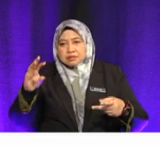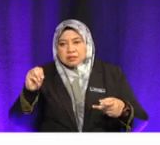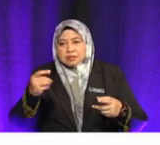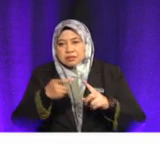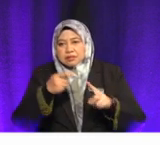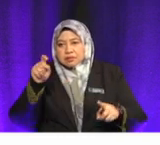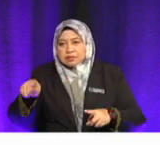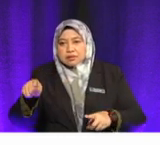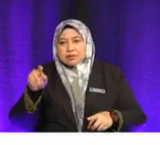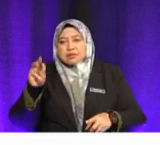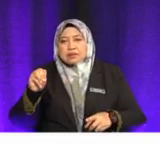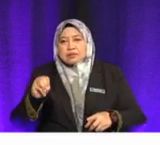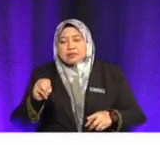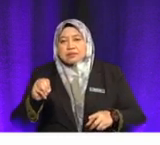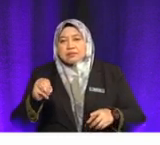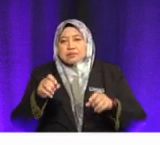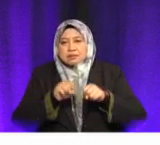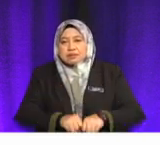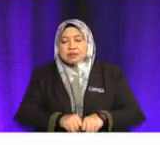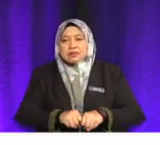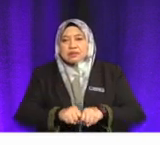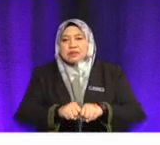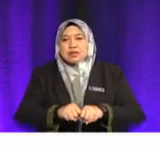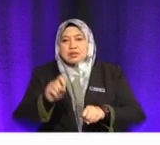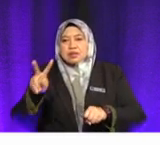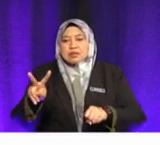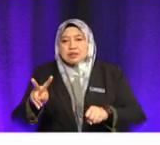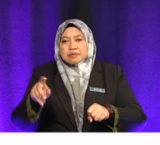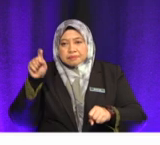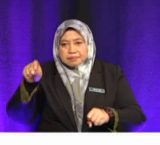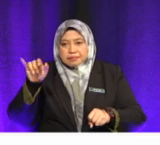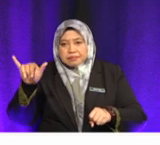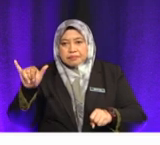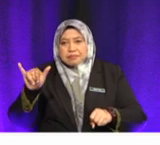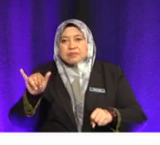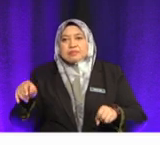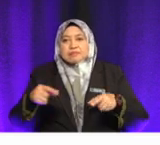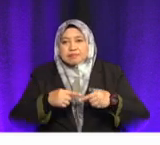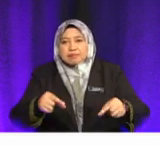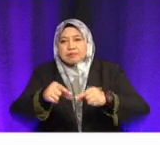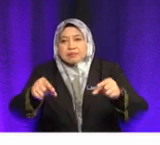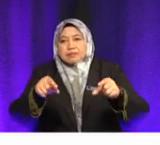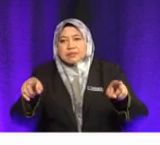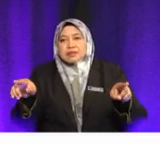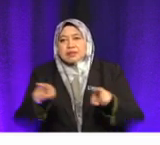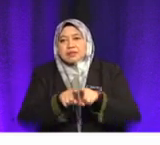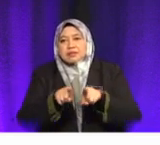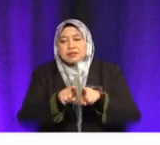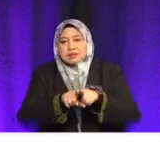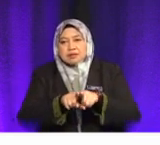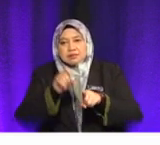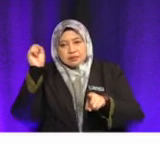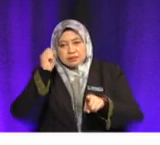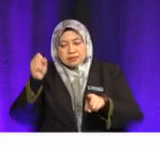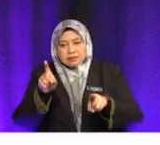kedua adalah garis bergerak dengan keadaan jaraknya adalah senja sesama dari garis PR dan TV jadi